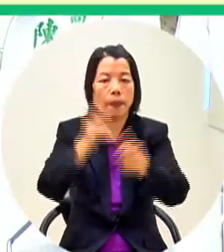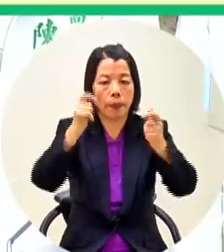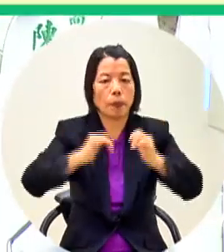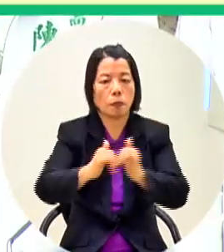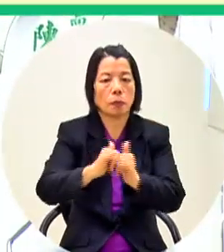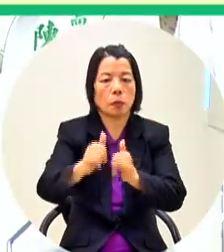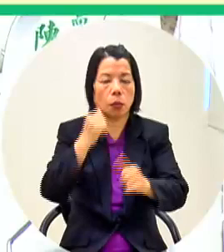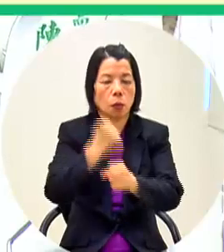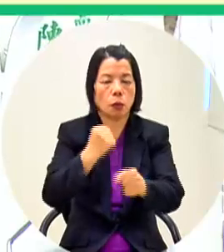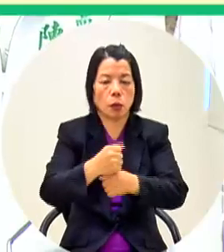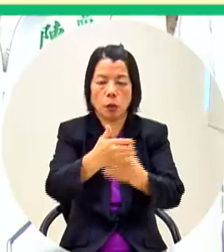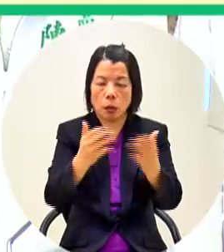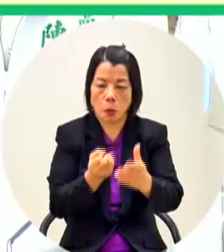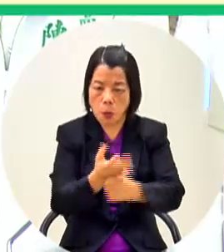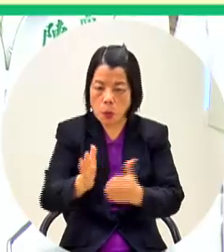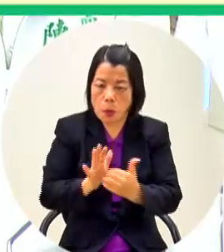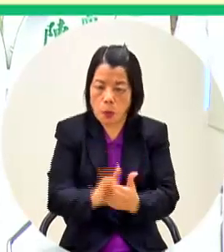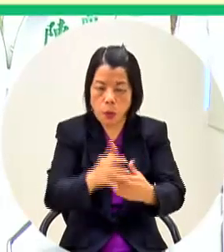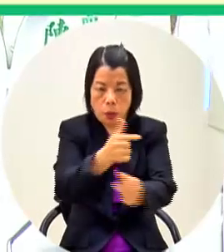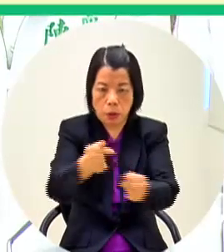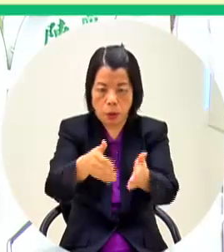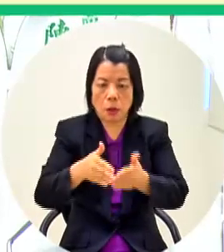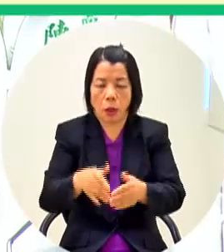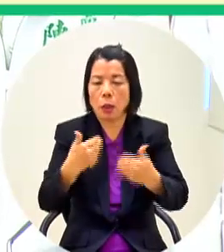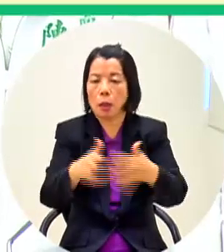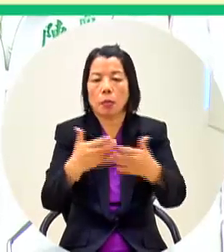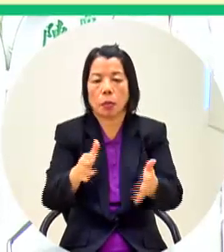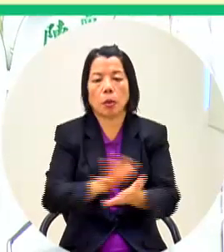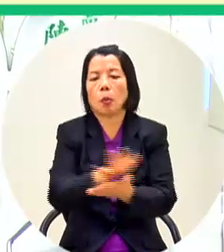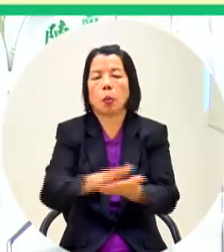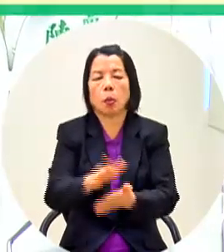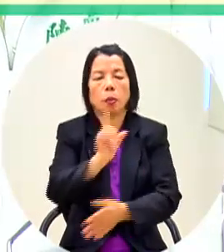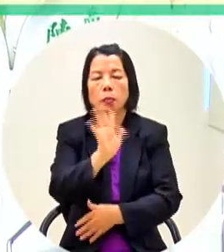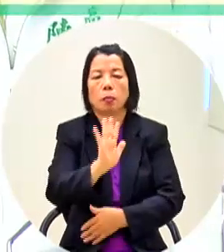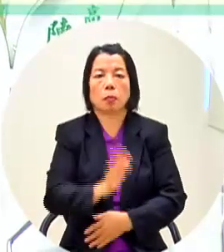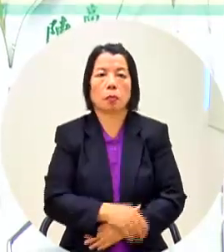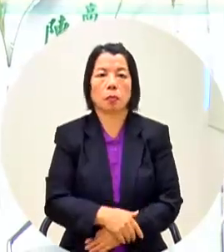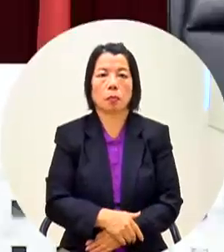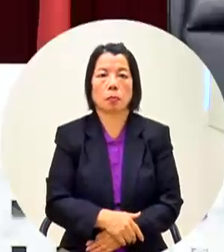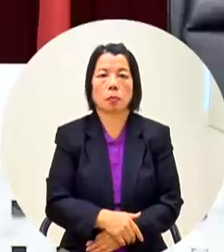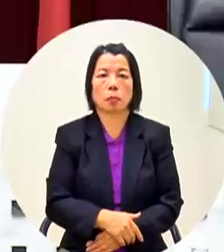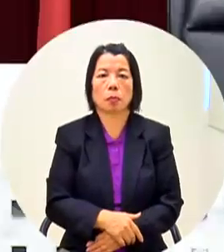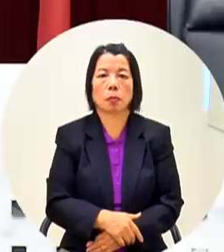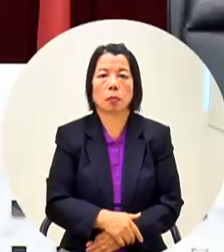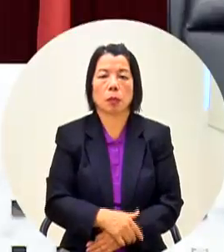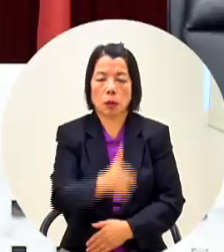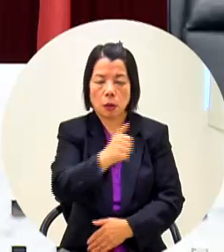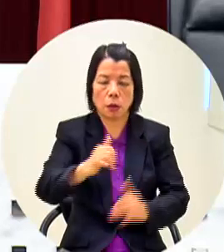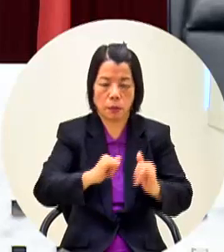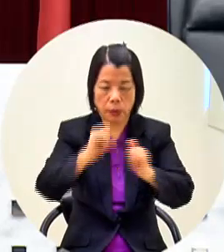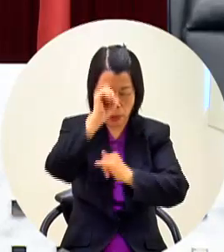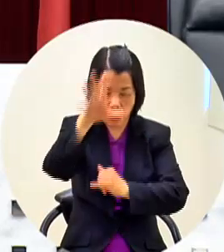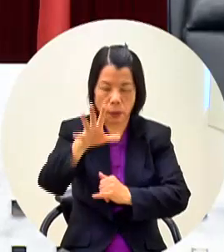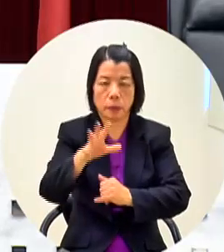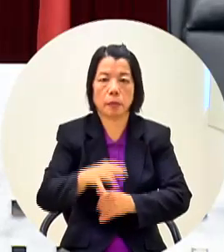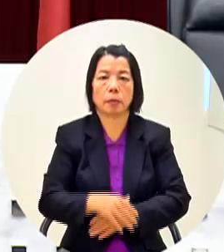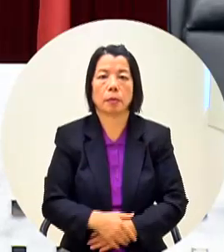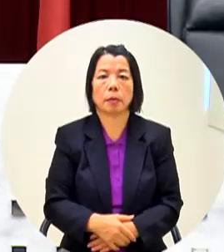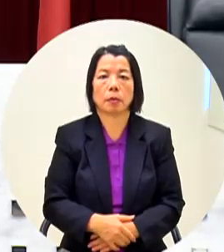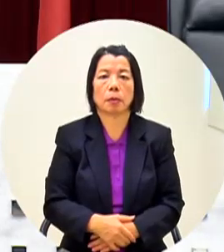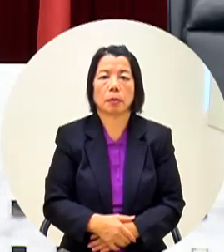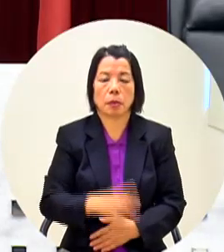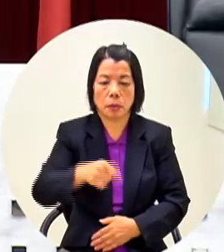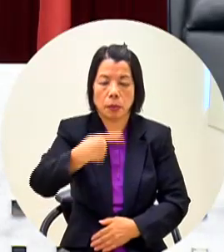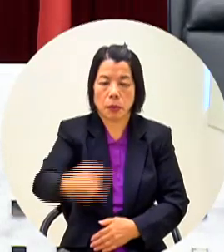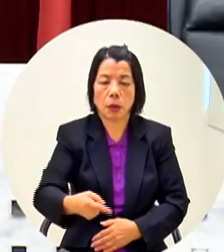好最好的防疫工作，不要专业收割中央的。 好，谢谢民进党团。那个，接着我们